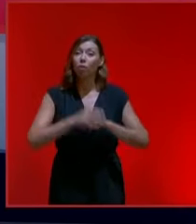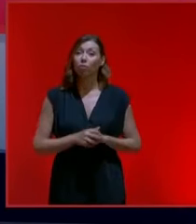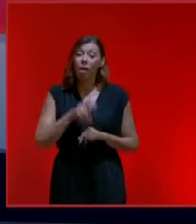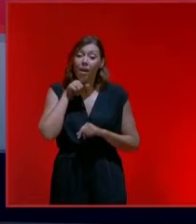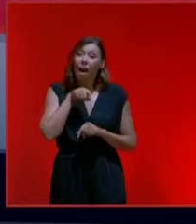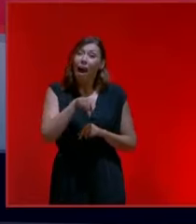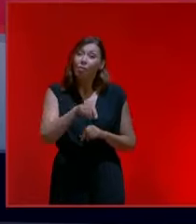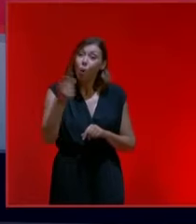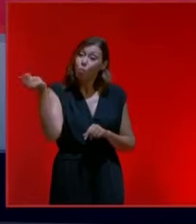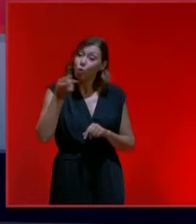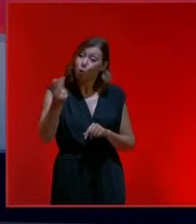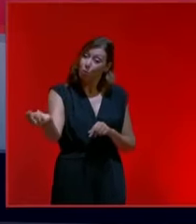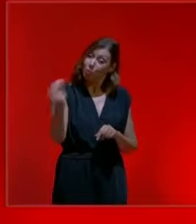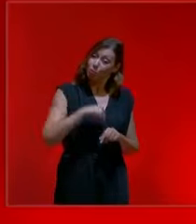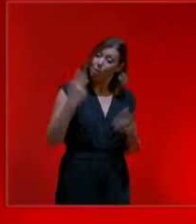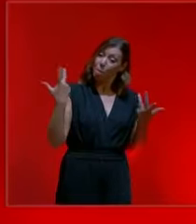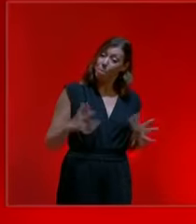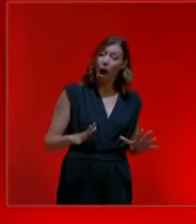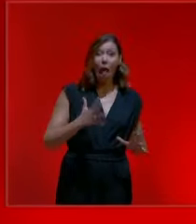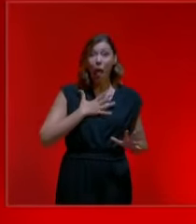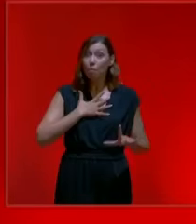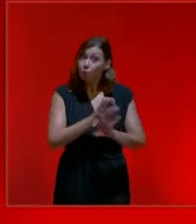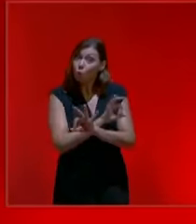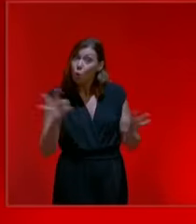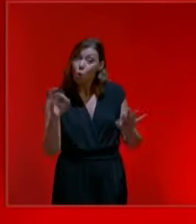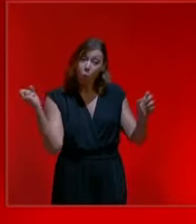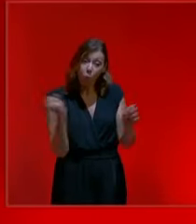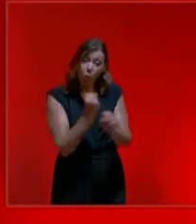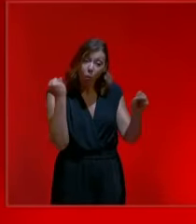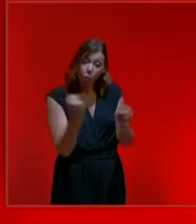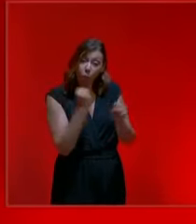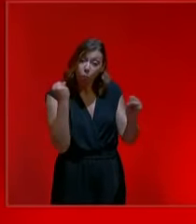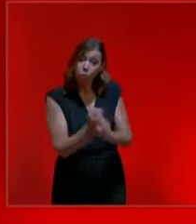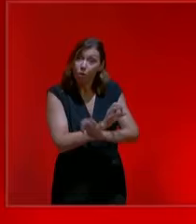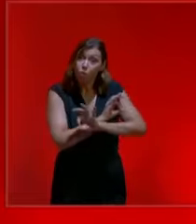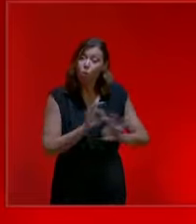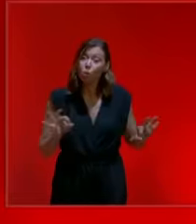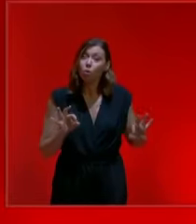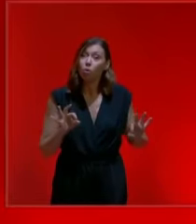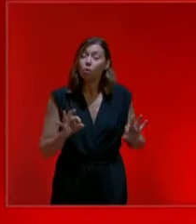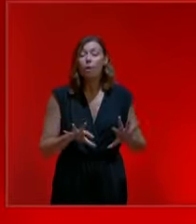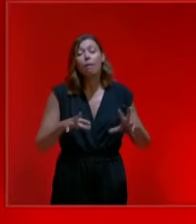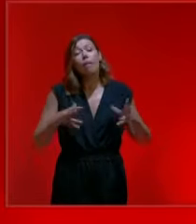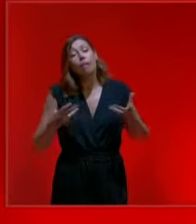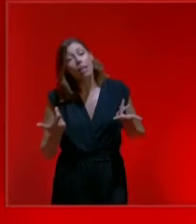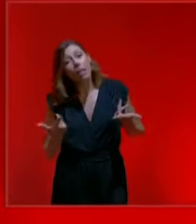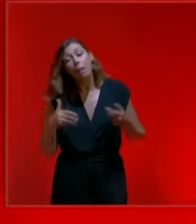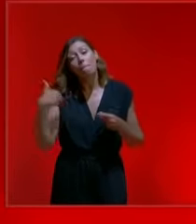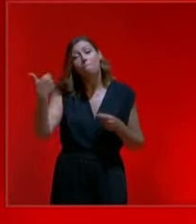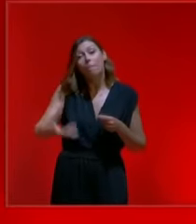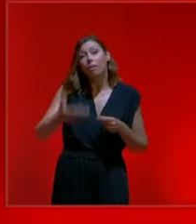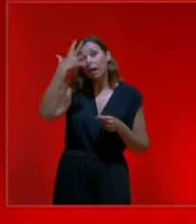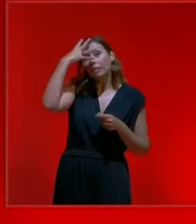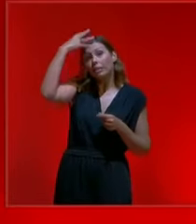δάνειο? Ήμασταν συμβατοί με την εντολή την οποία πολύ εύστοχα διέγνωσε ο